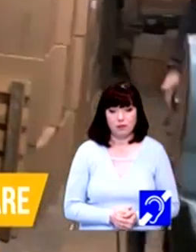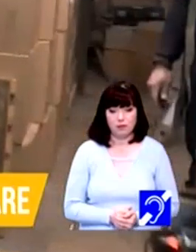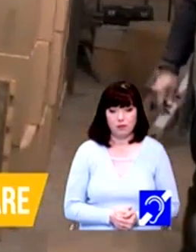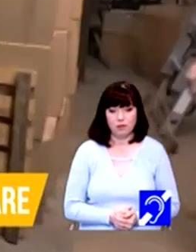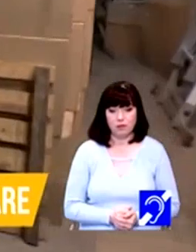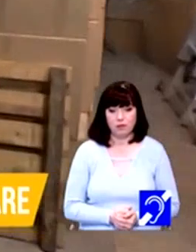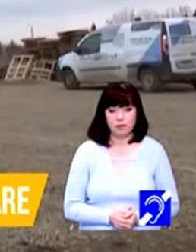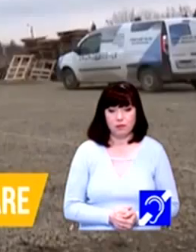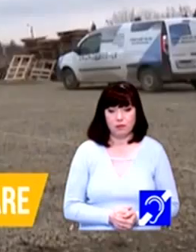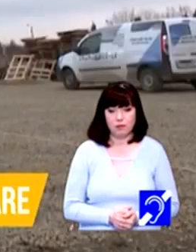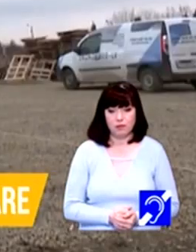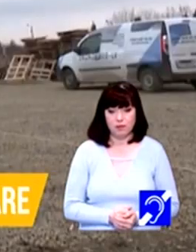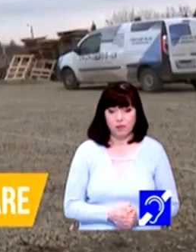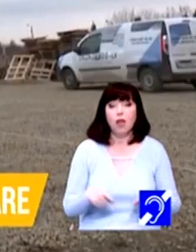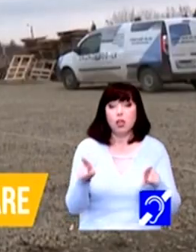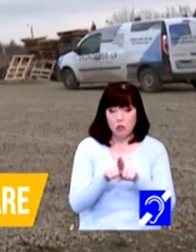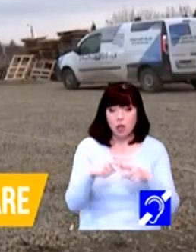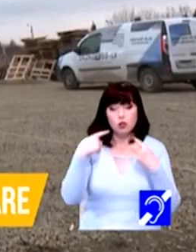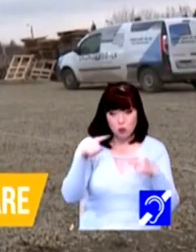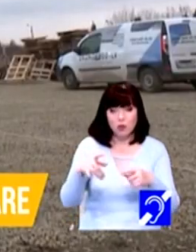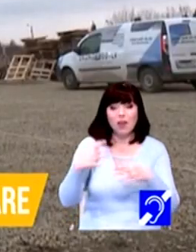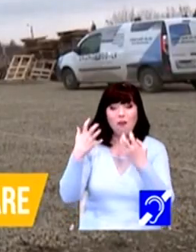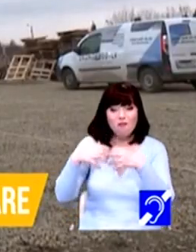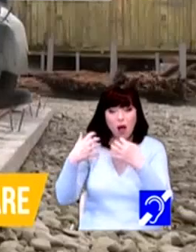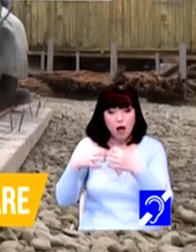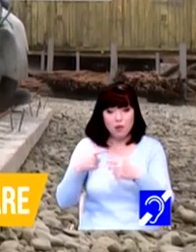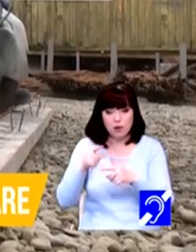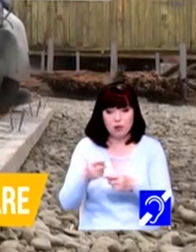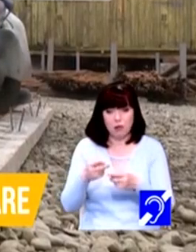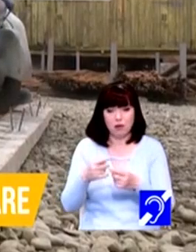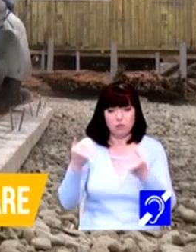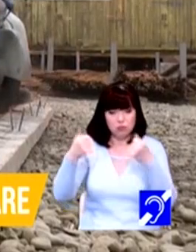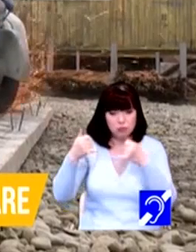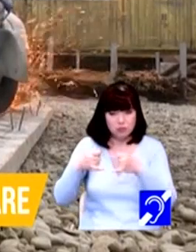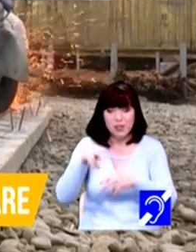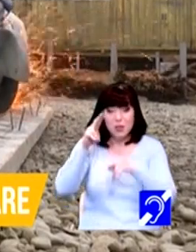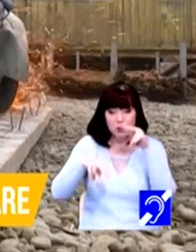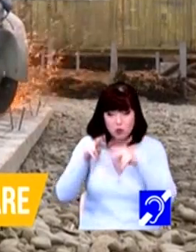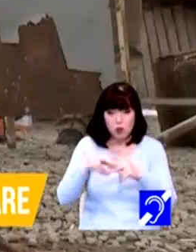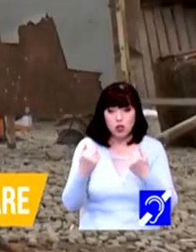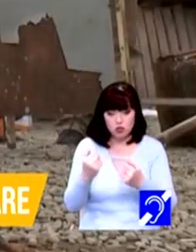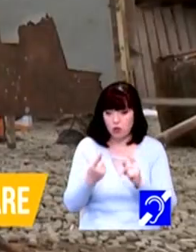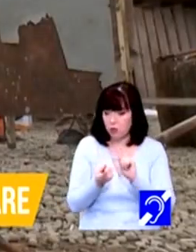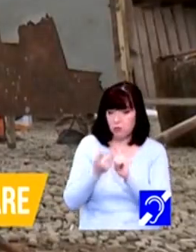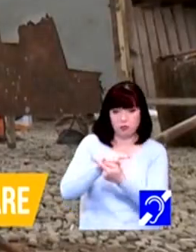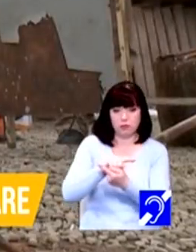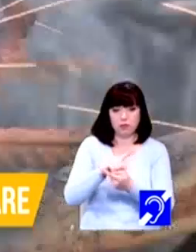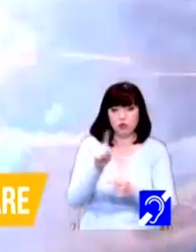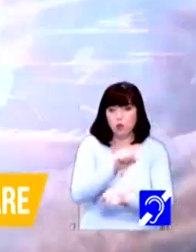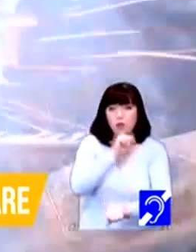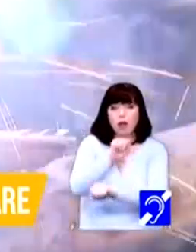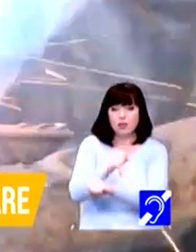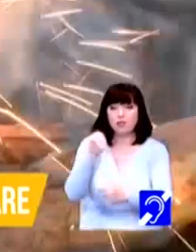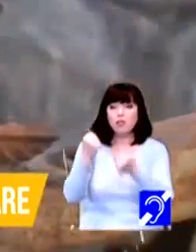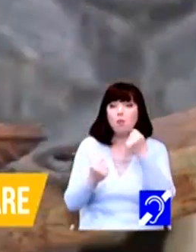drawing and then we do this. La fel și în altă fabrică din oraș, unde fier betonul destinat construcțiilor, este acum regândit pentru a opri